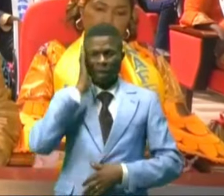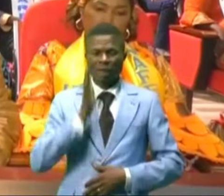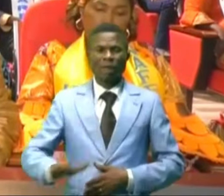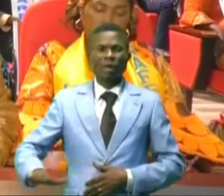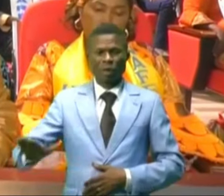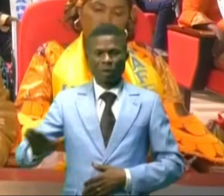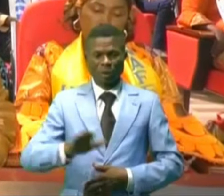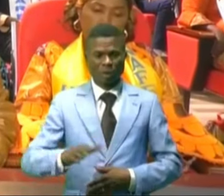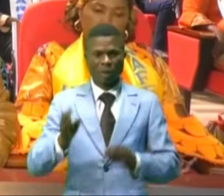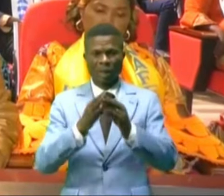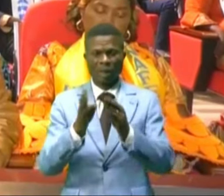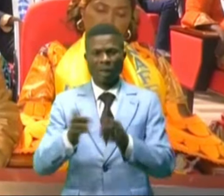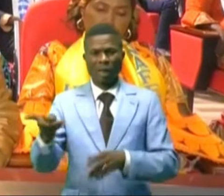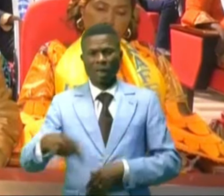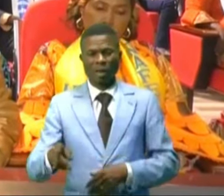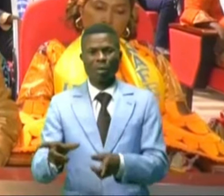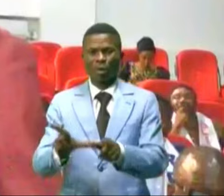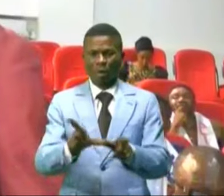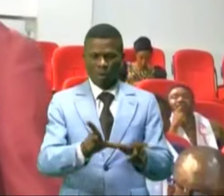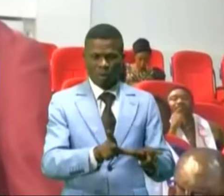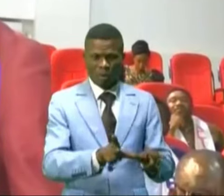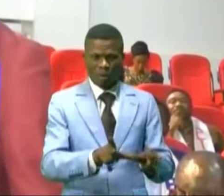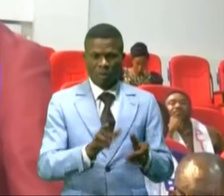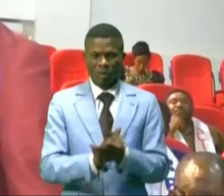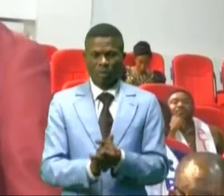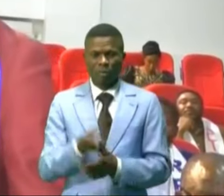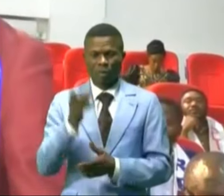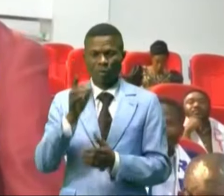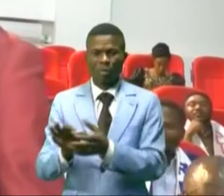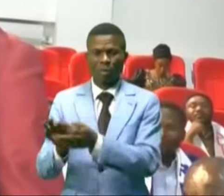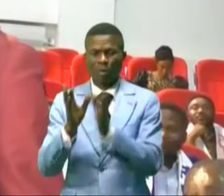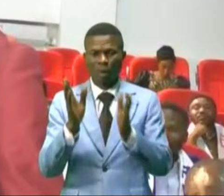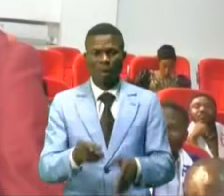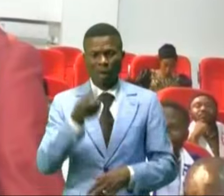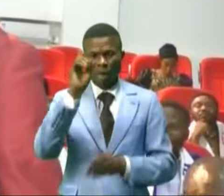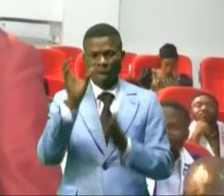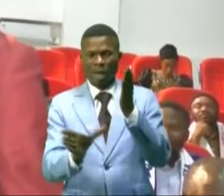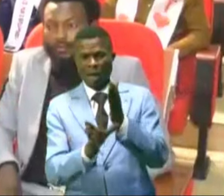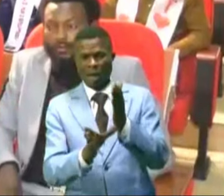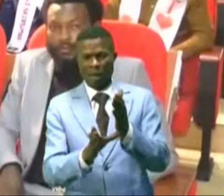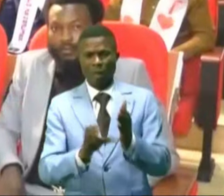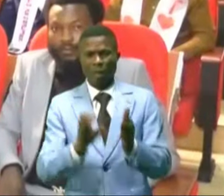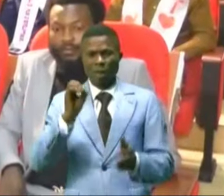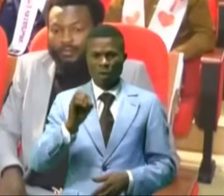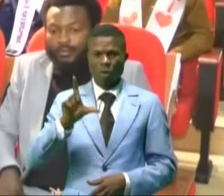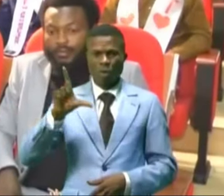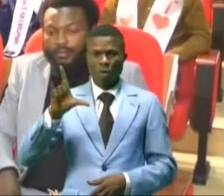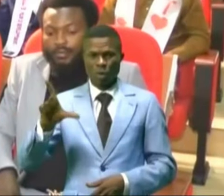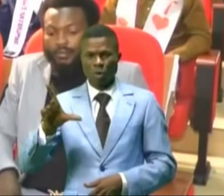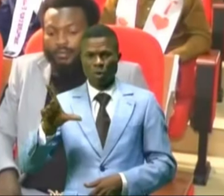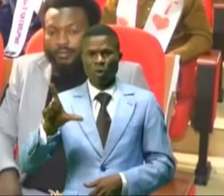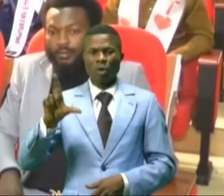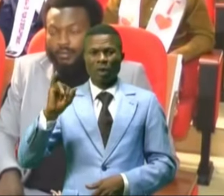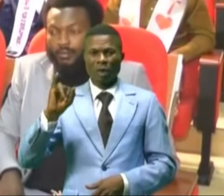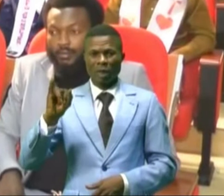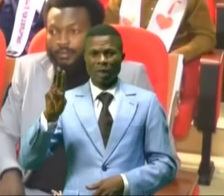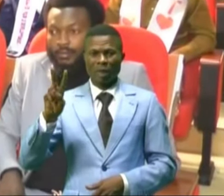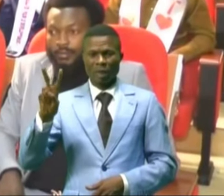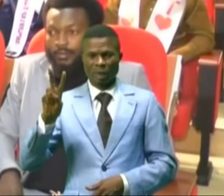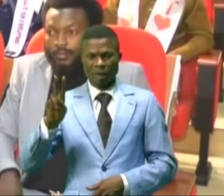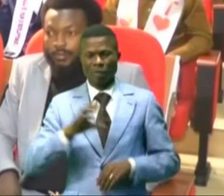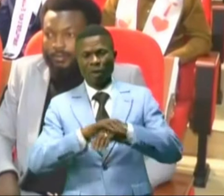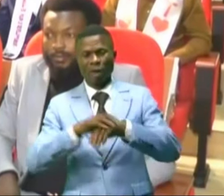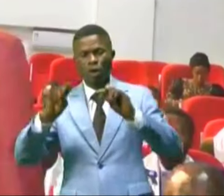à l'Assemblée provinciale du Lualaba. C'est le premier coordonnateur adjoint, Olivier Chimwanga, qui conduisait les fédéraux des partis membres de cette